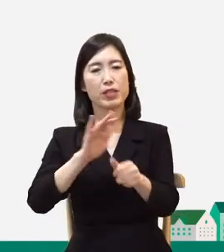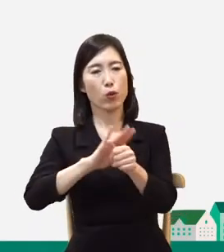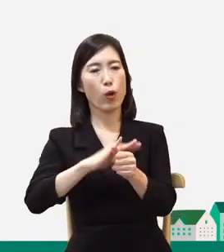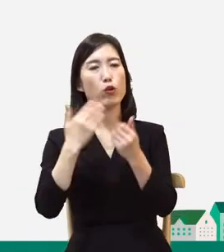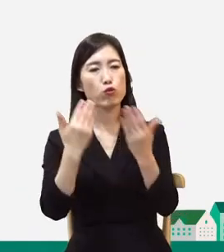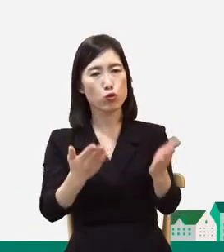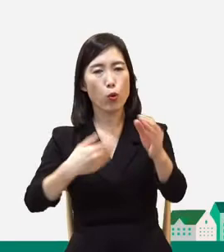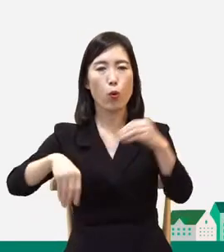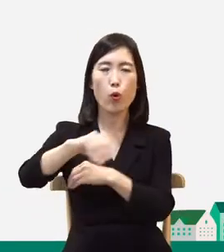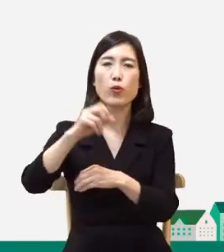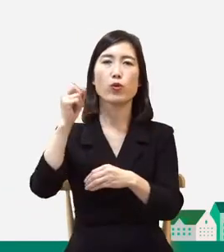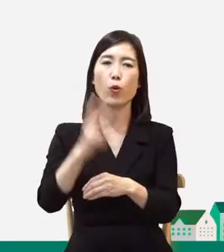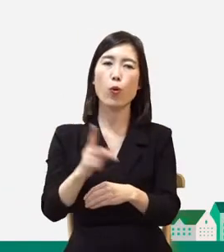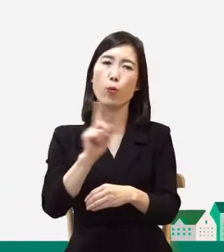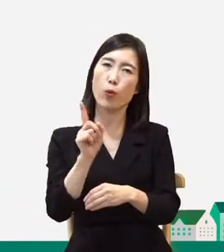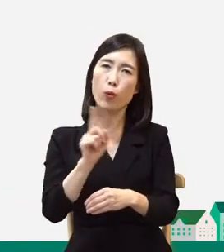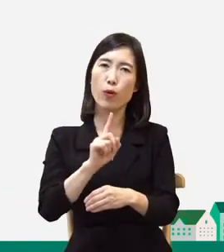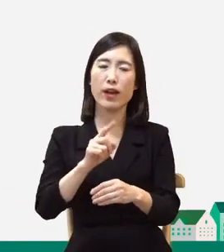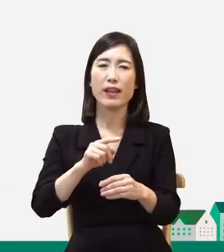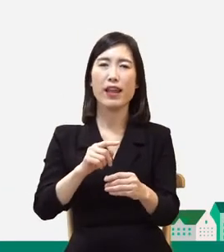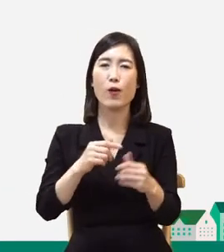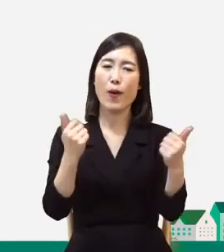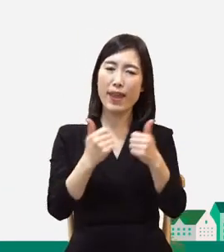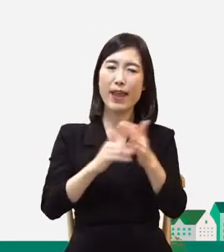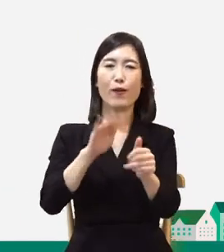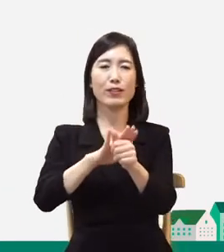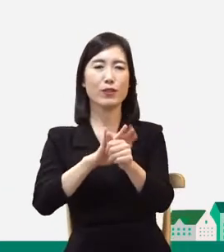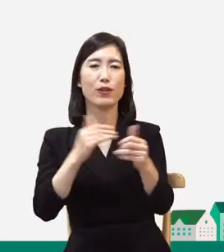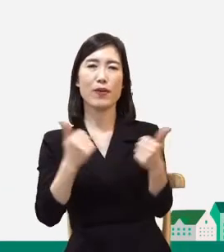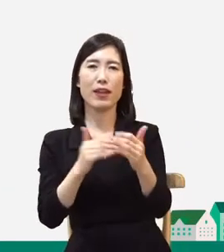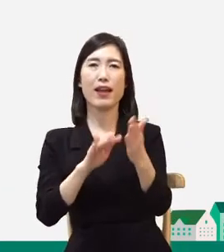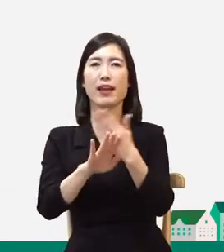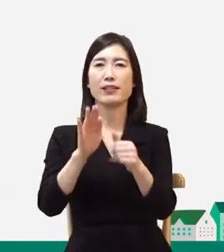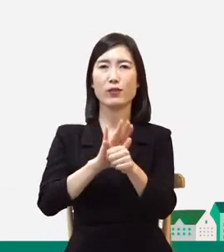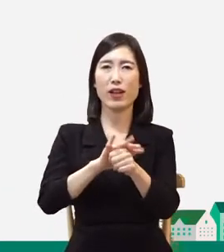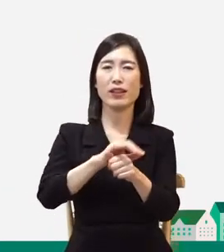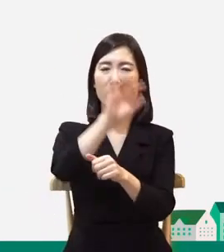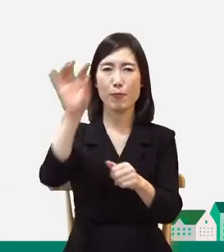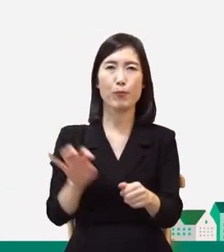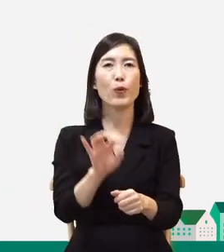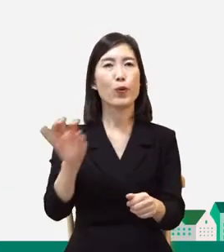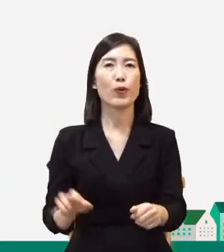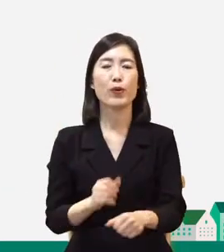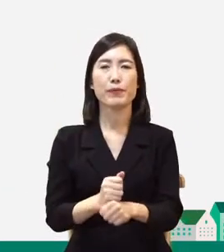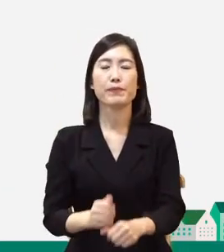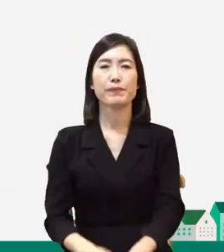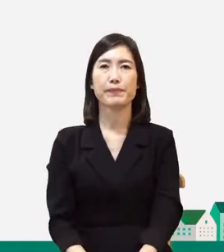주거 서비스를 제공하게 됩니다.